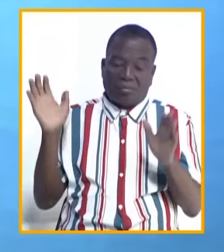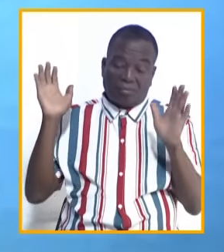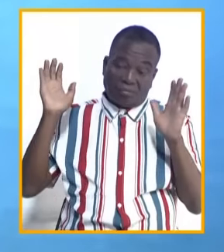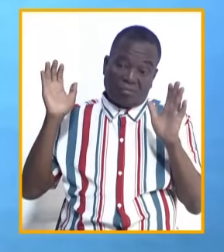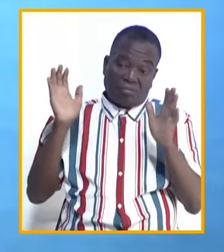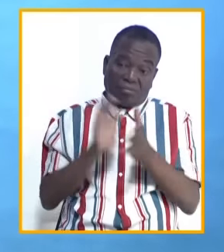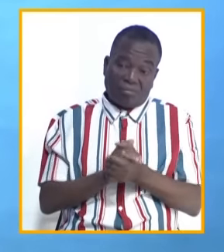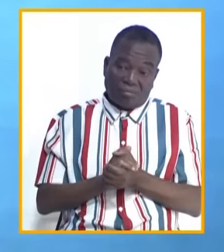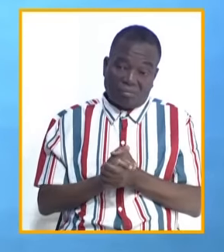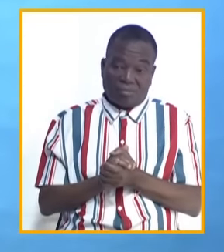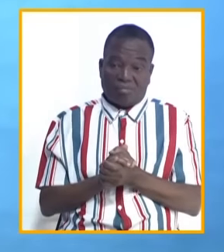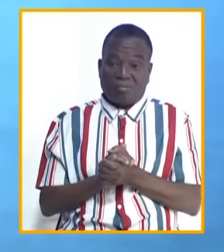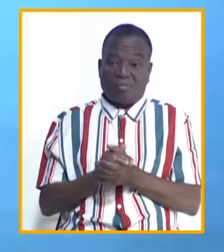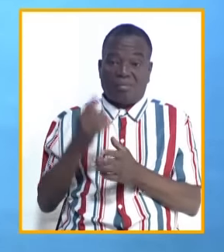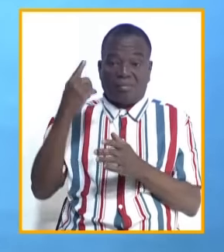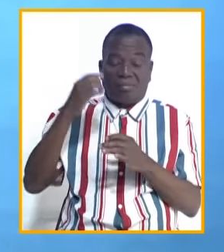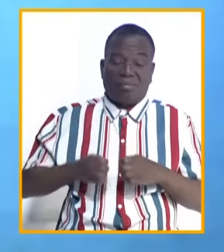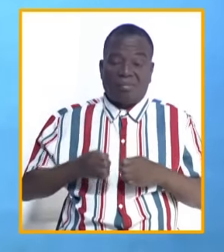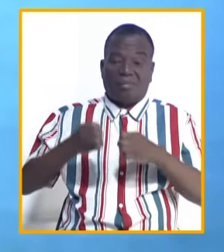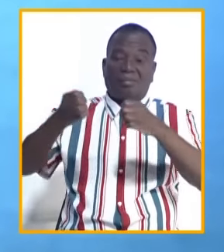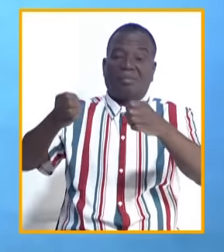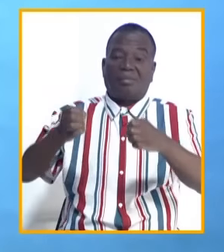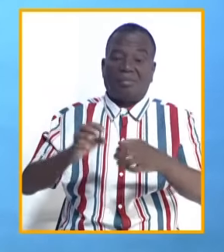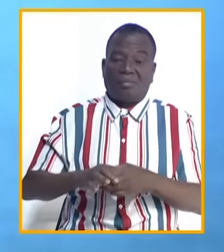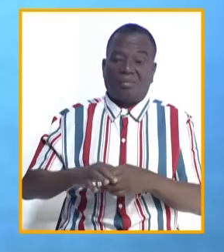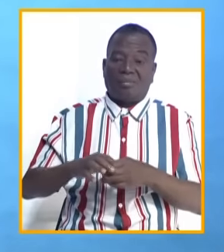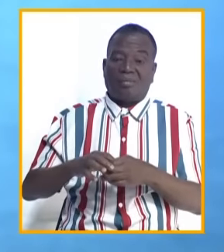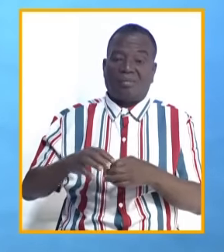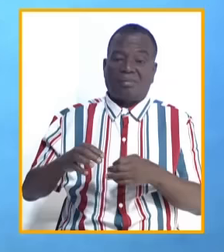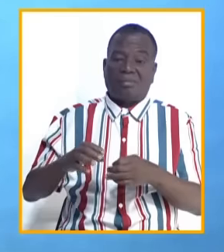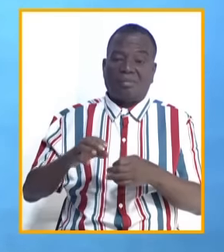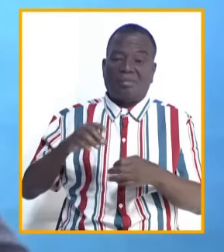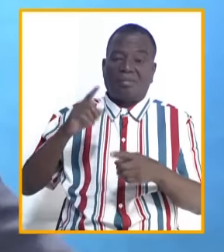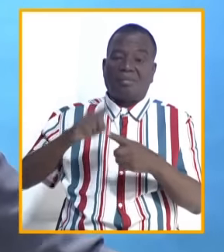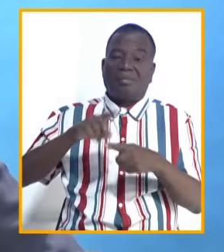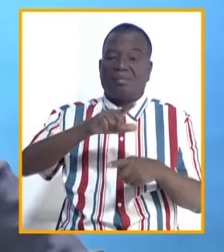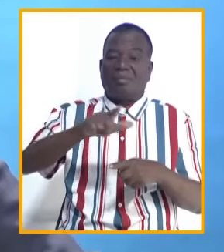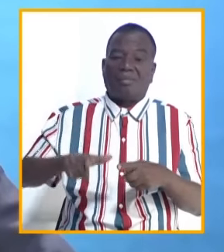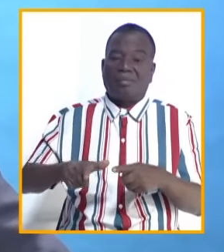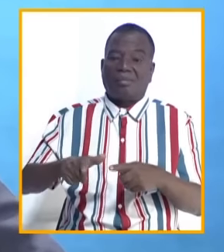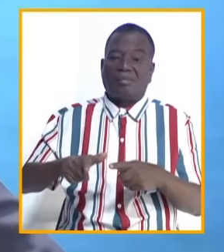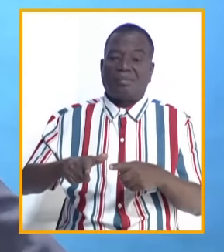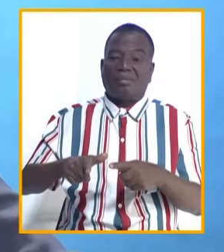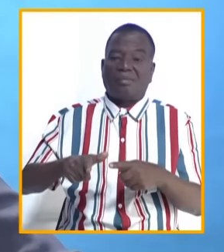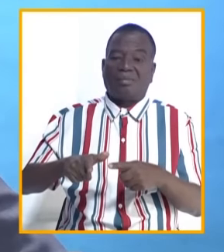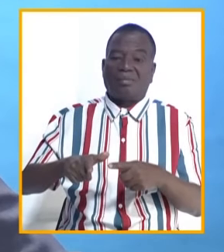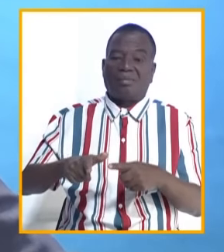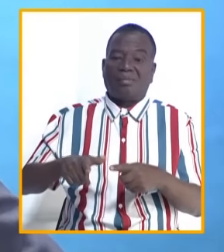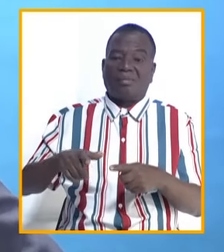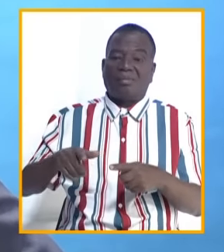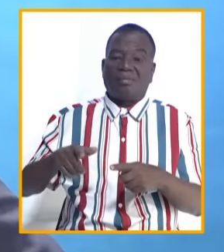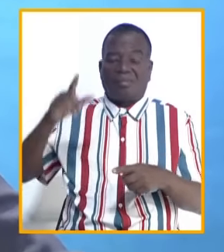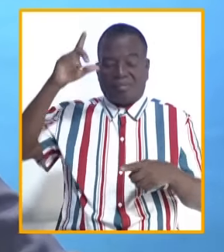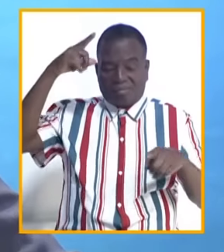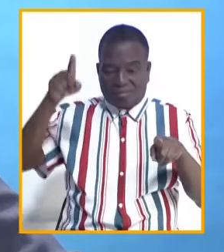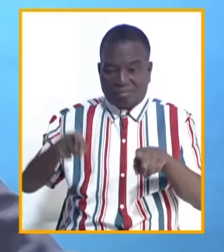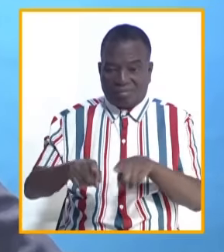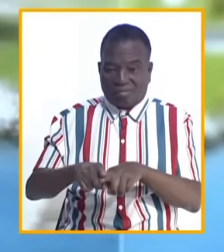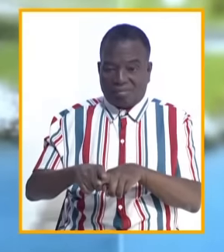On espère tout simplement que la Côte d'Ivoire va filer donc en demi-finale et pourquoi pas rejoindre la finale pour essayer